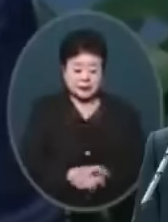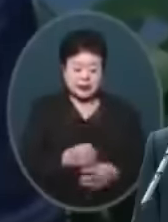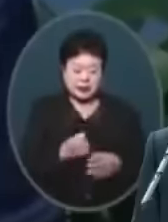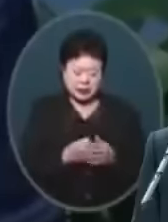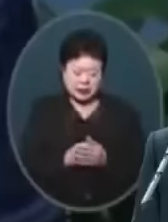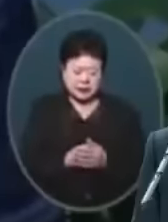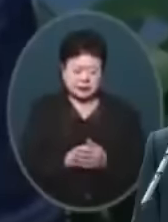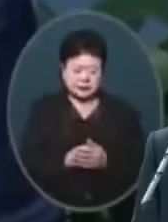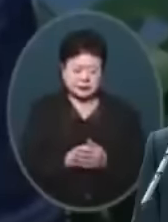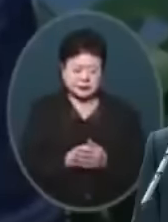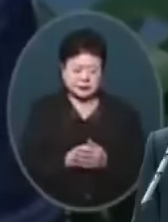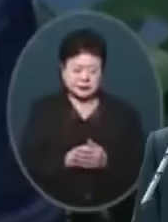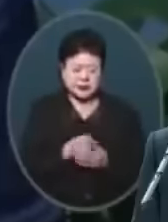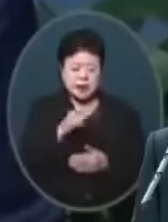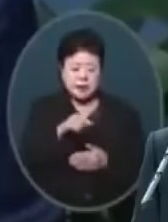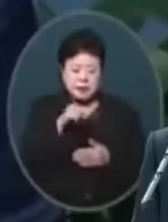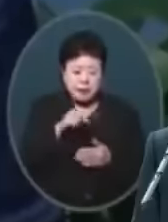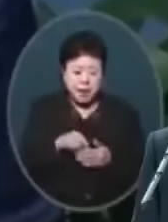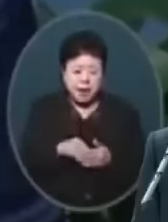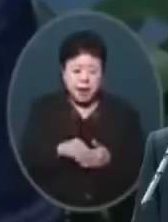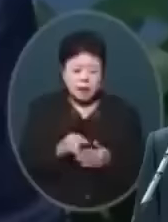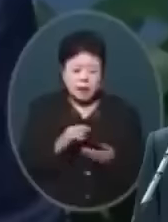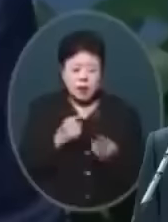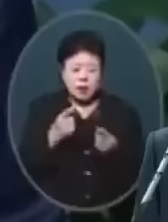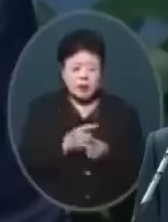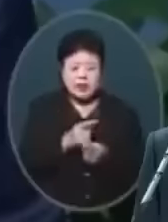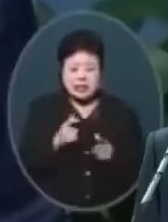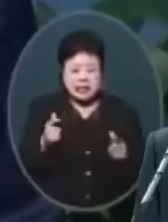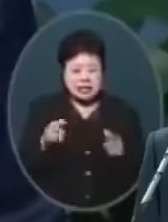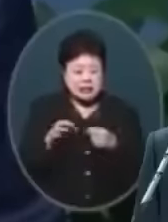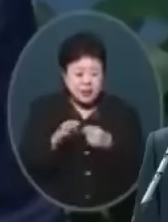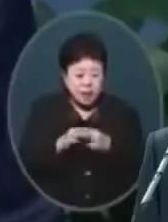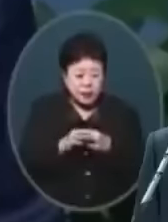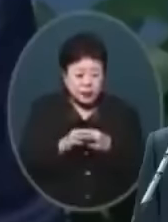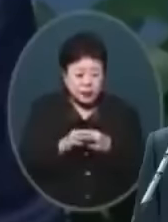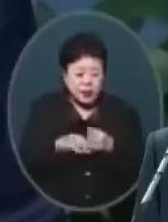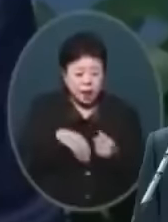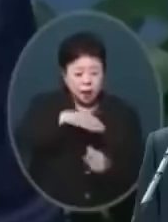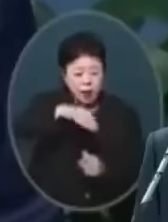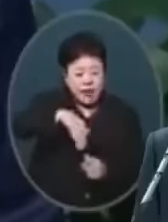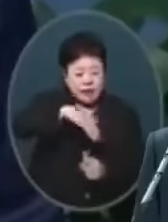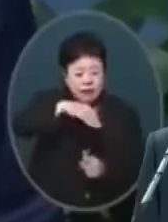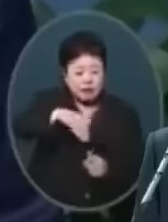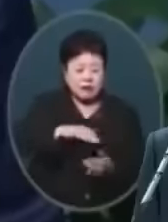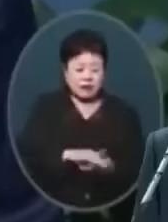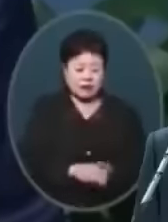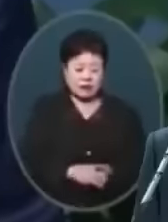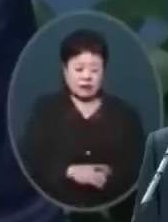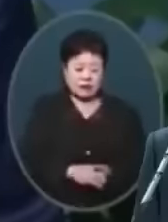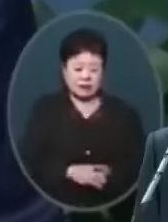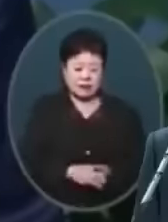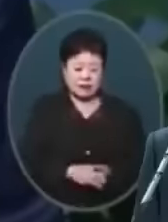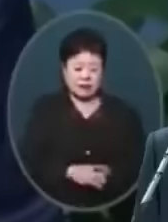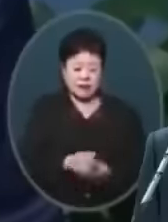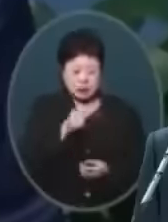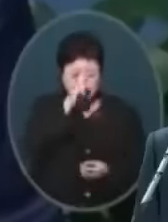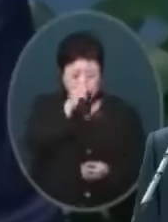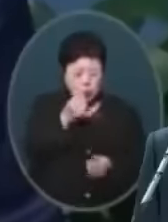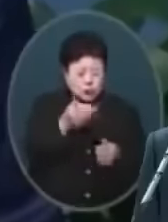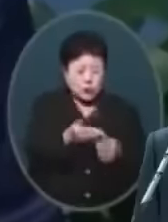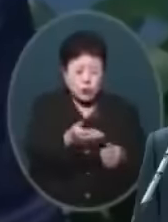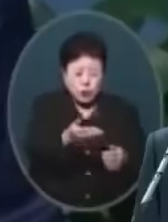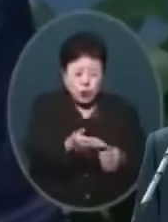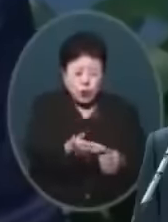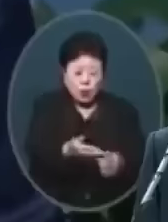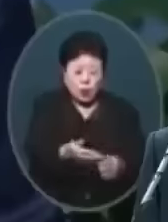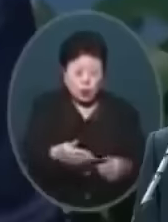그러므로 마음을 변화시키지 않고는 환경에 어떠한 좋은 것을 갖다 놓아도